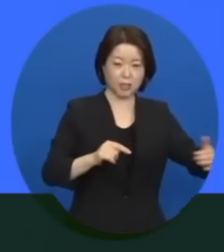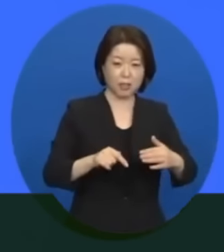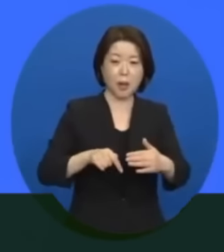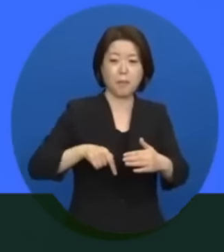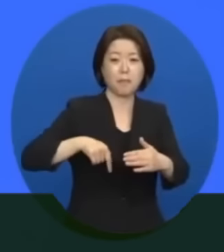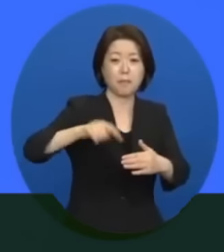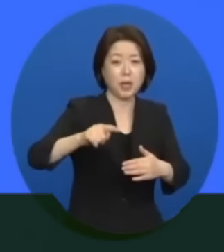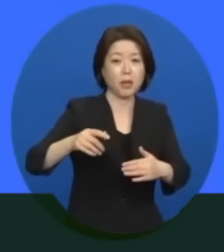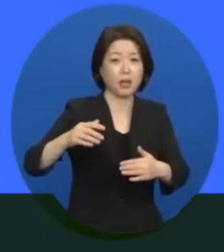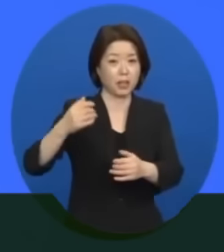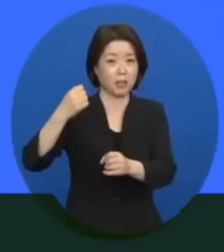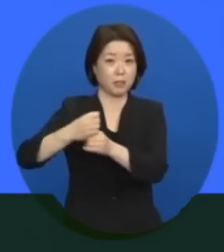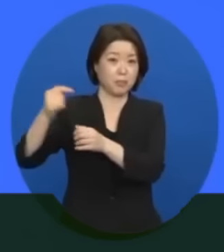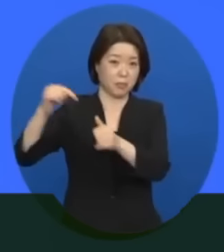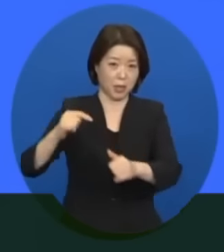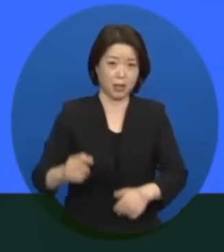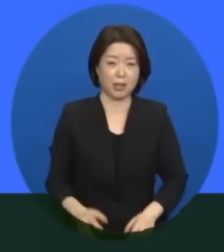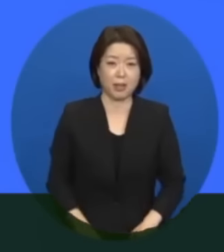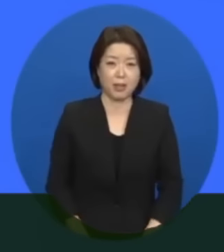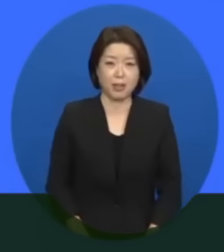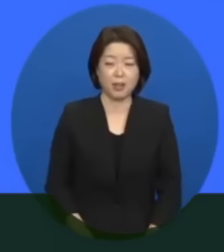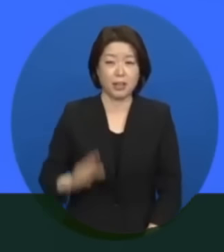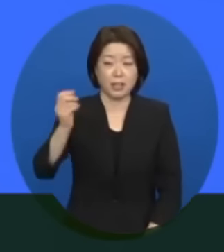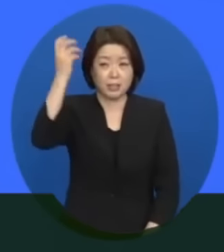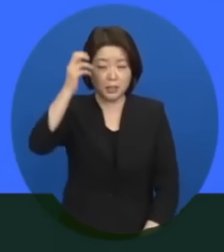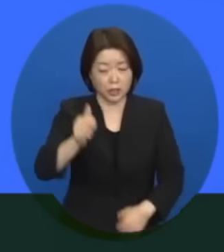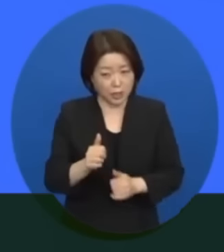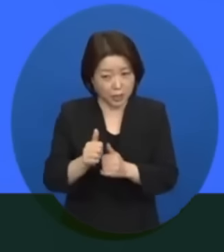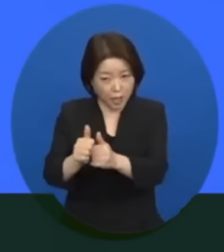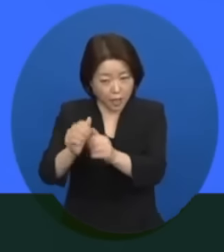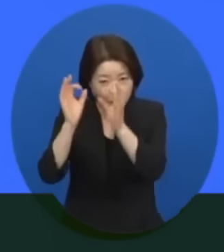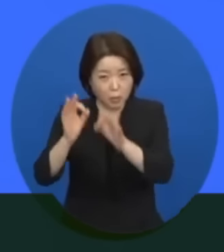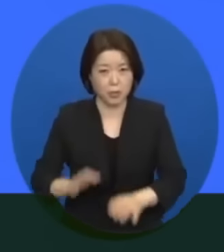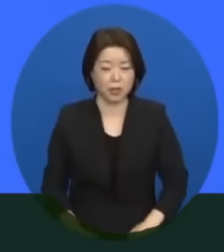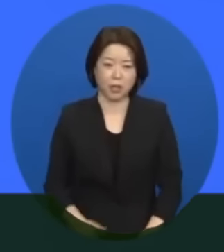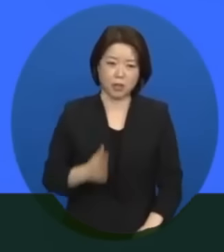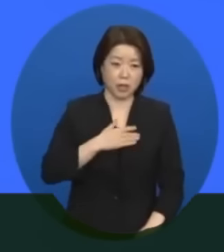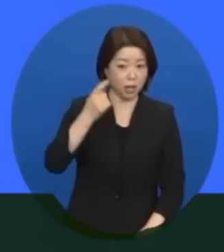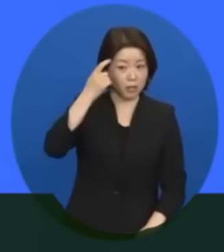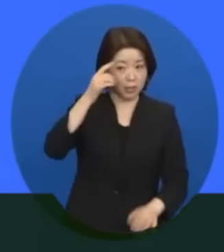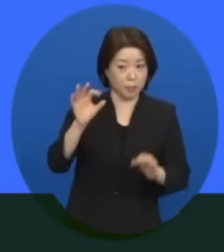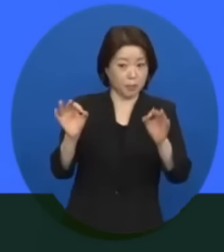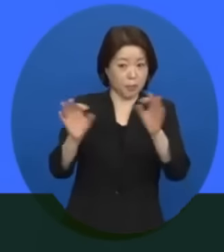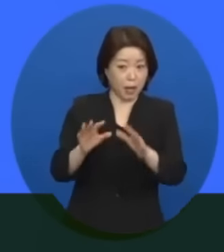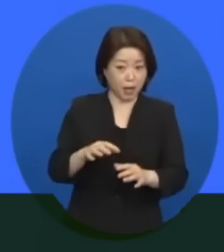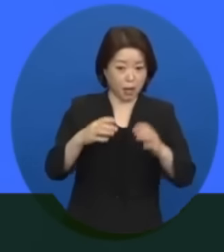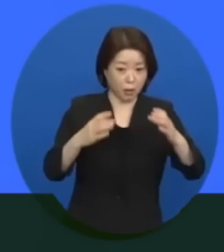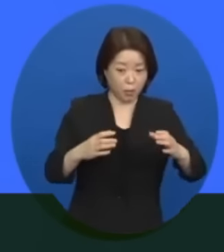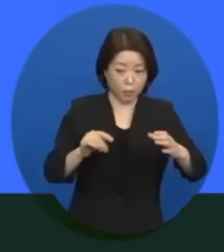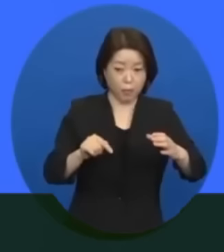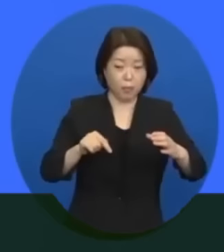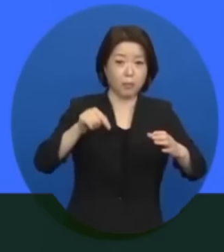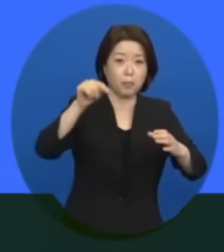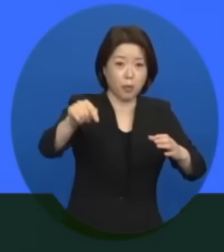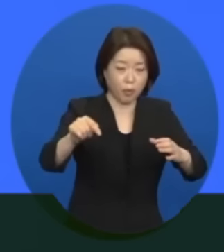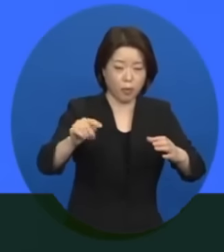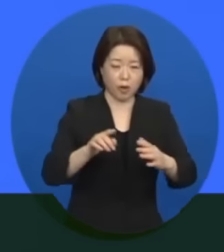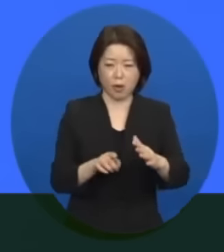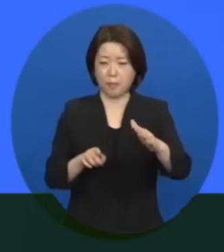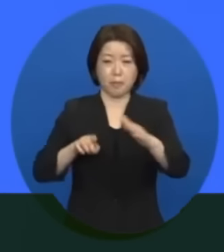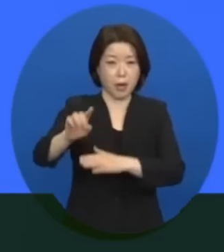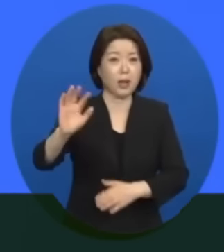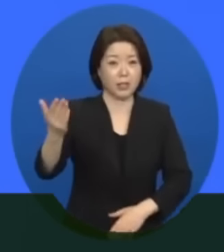넘어가게 하시죠 그분을 따라가다 보면 우리가 상상하지 못했던 영역을 넘게 하십니다 돌파가 일어나게